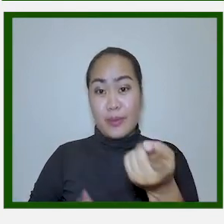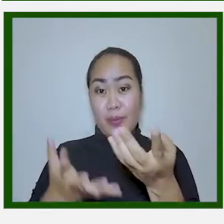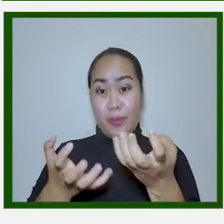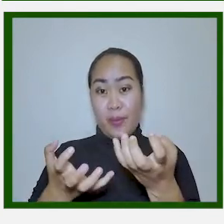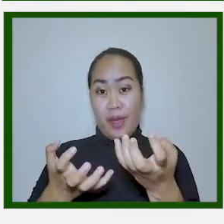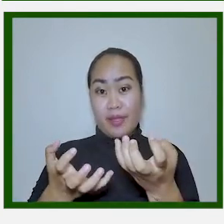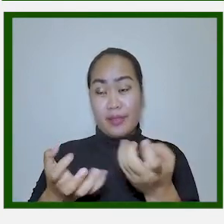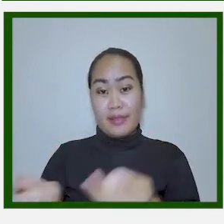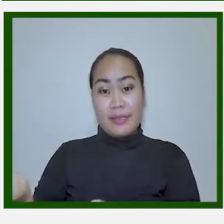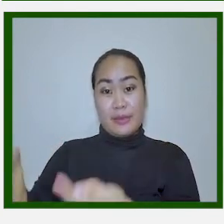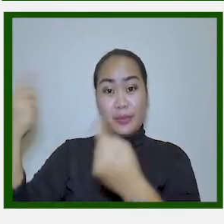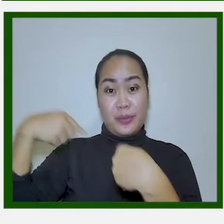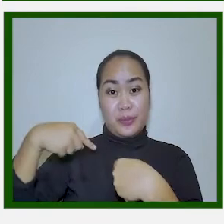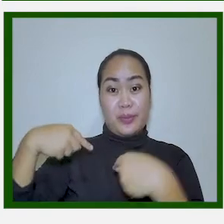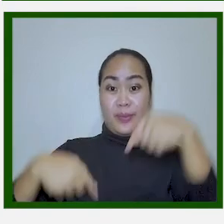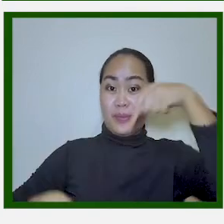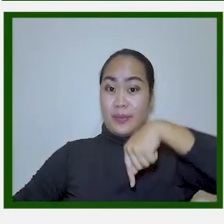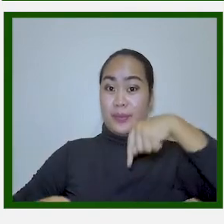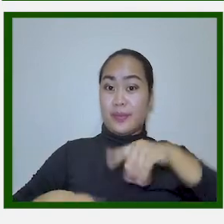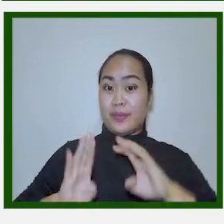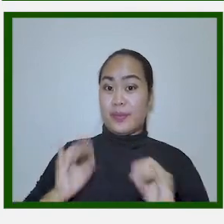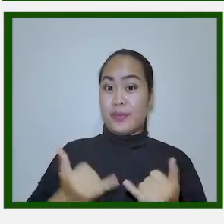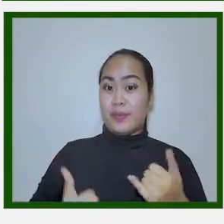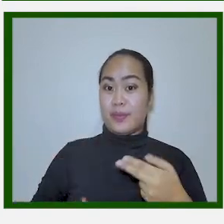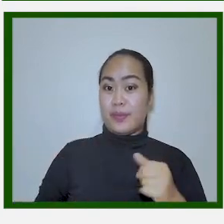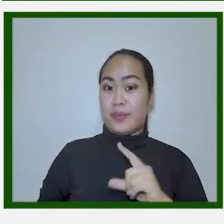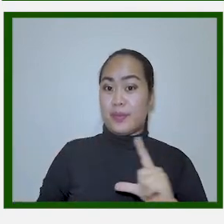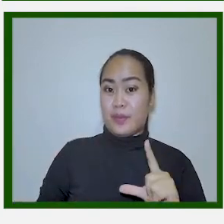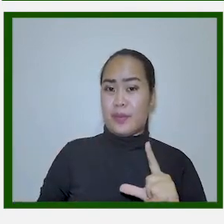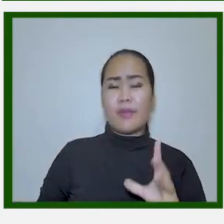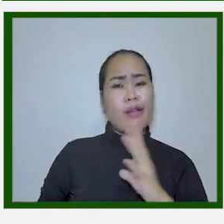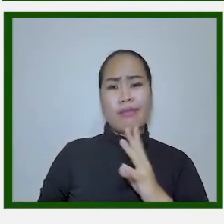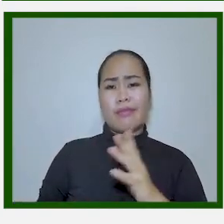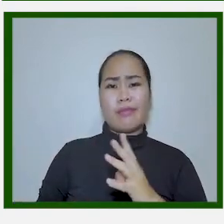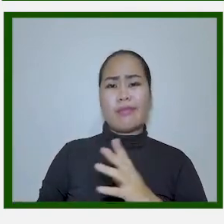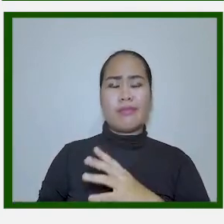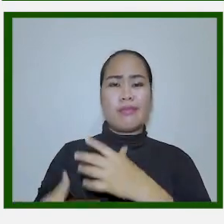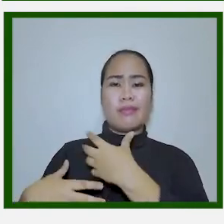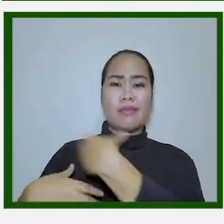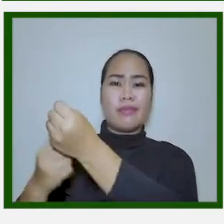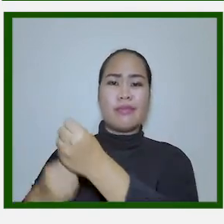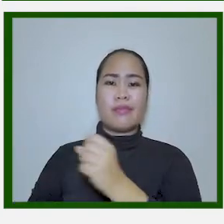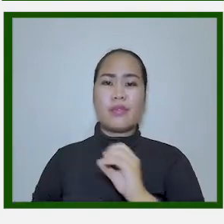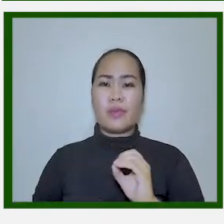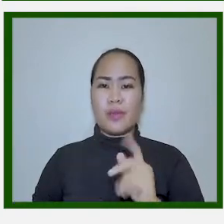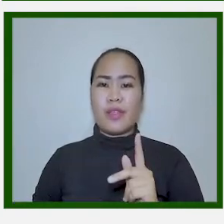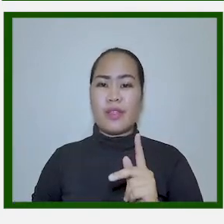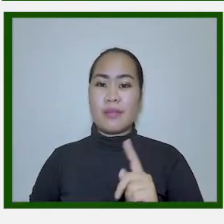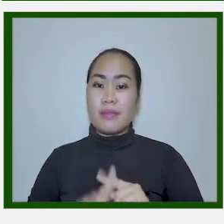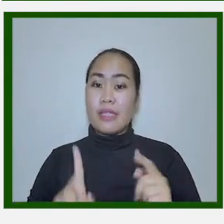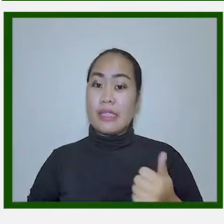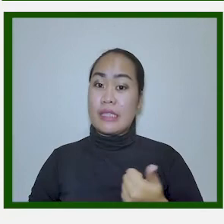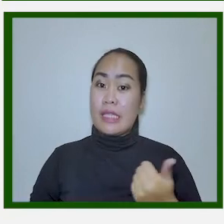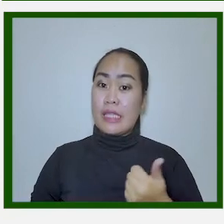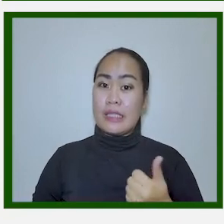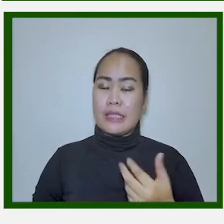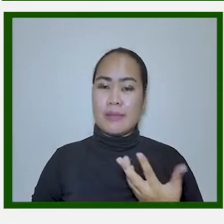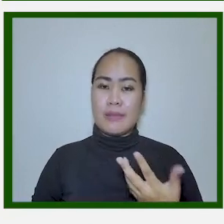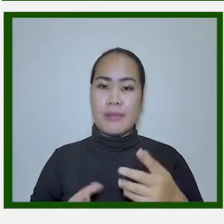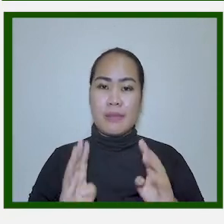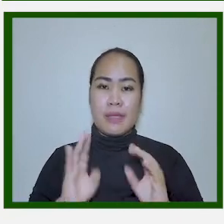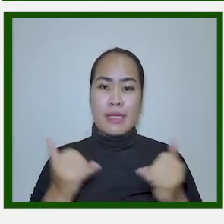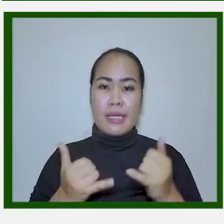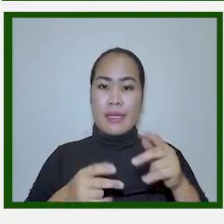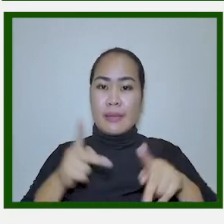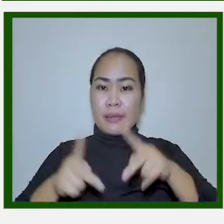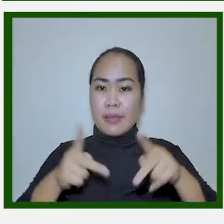na registered voter pero hindi na dito nakatira, kasama pa rin kayo. Kaya nga dito niyo na po kunin, no, sa ating